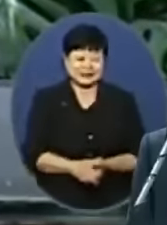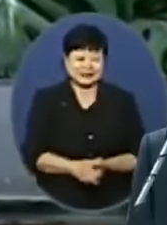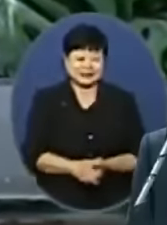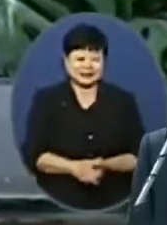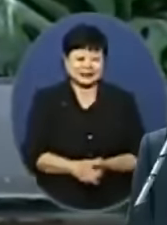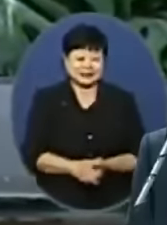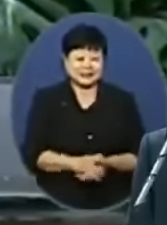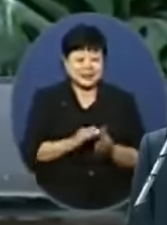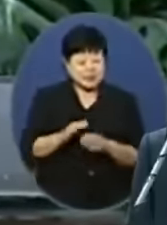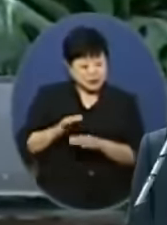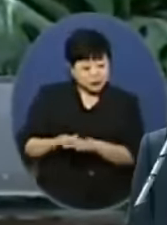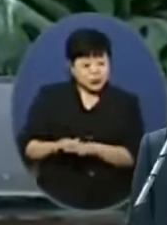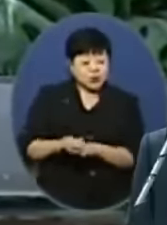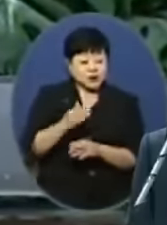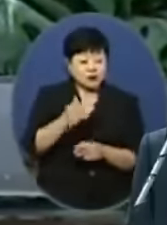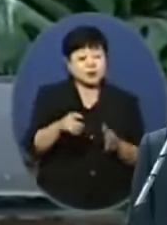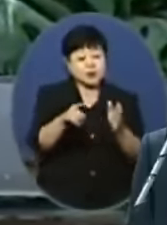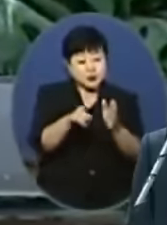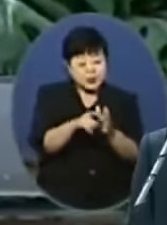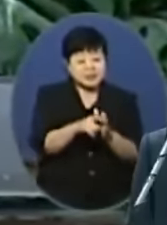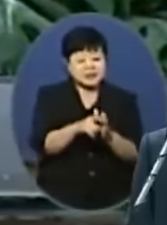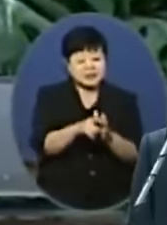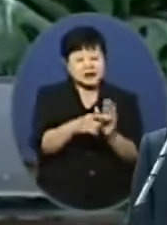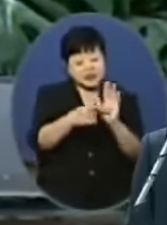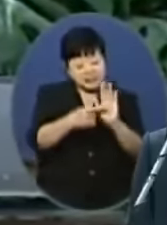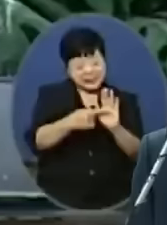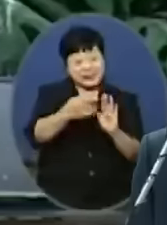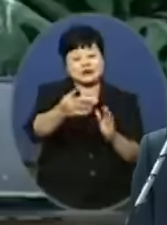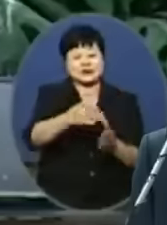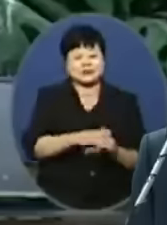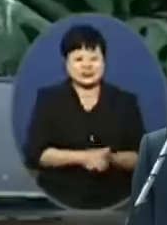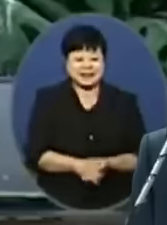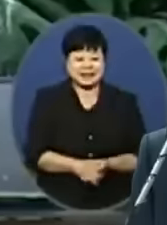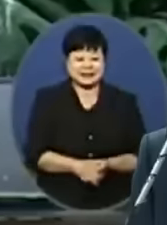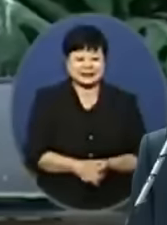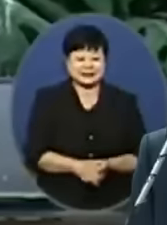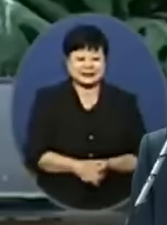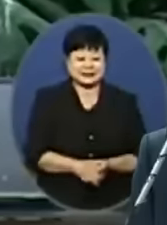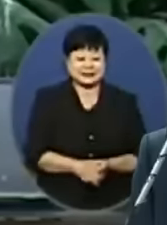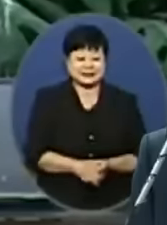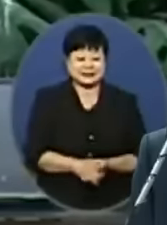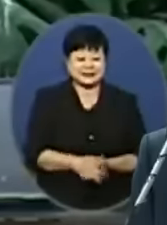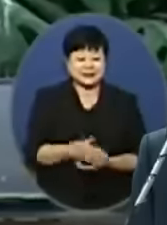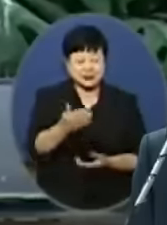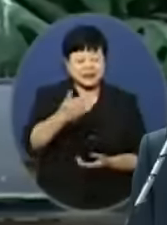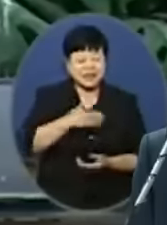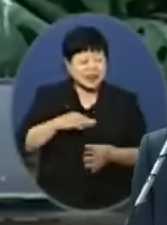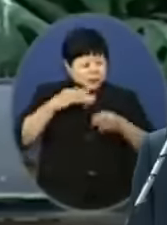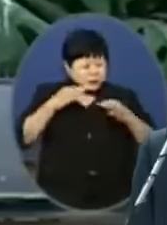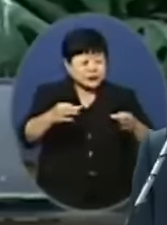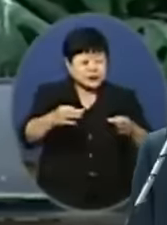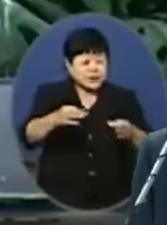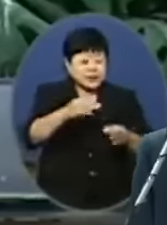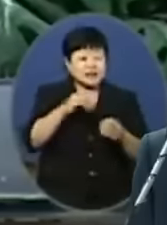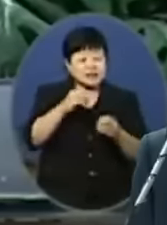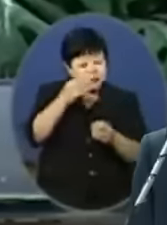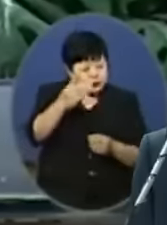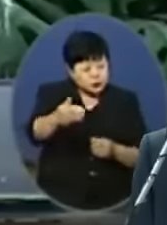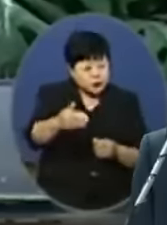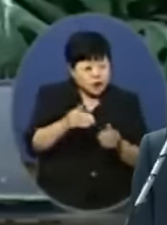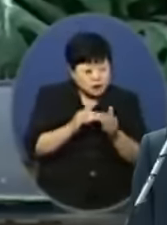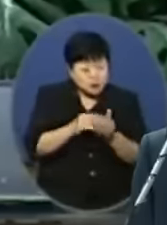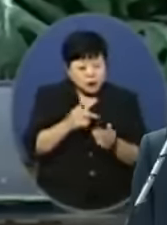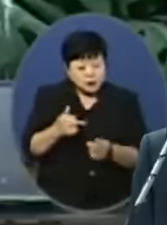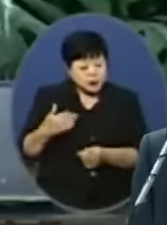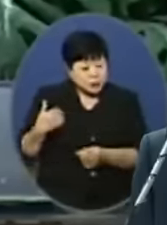그 예비한 것을 여러분을 위해서 나타내 보여주시는 것입니다. 너희는 내게 부르시지라 내가 너에게 응답하겠고